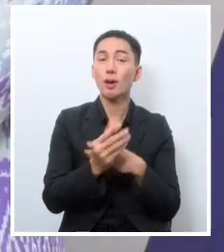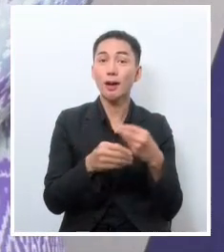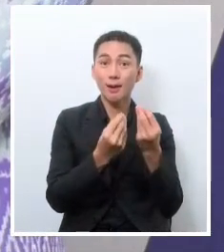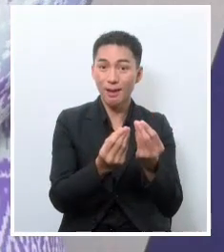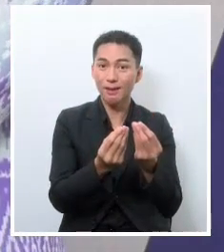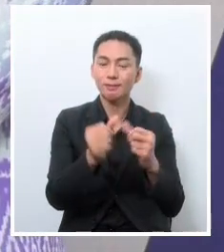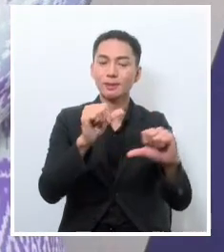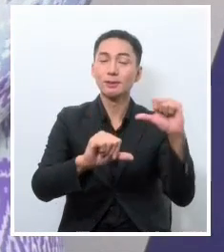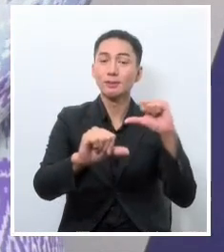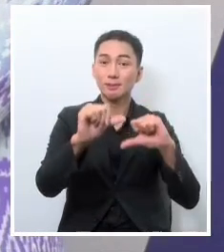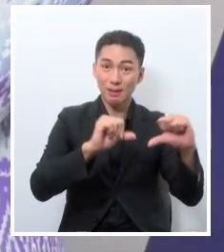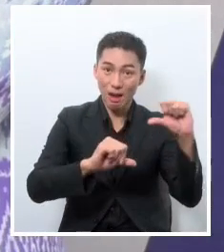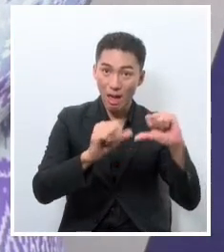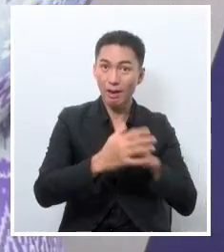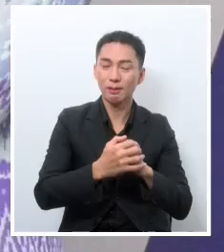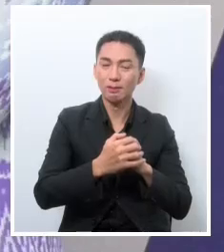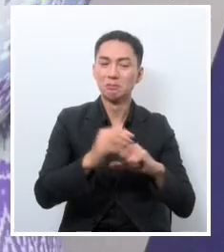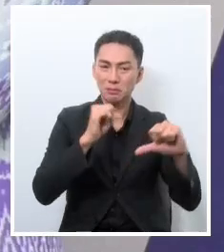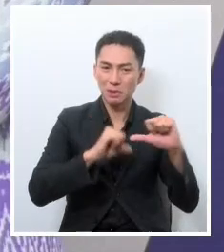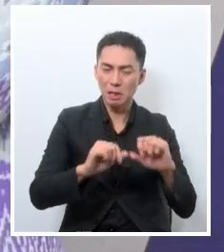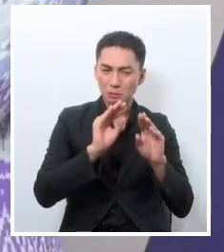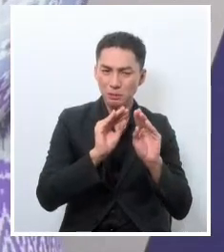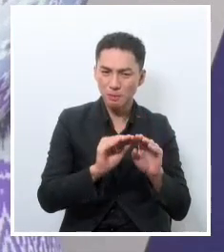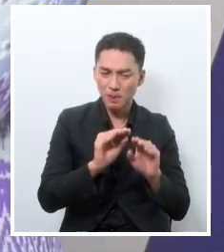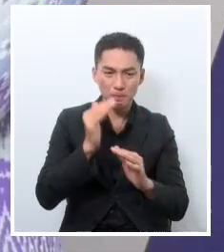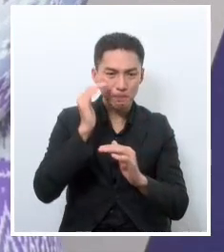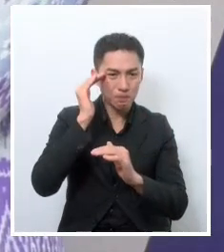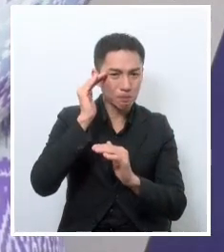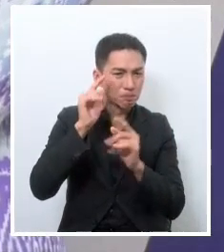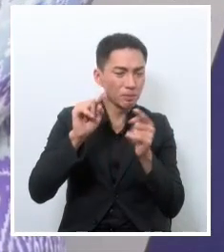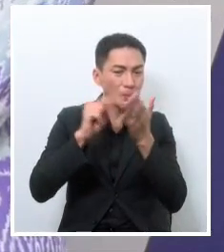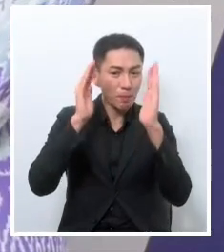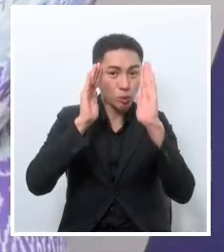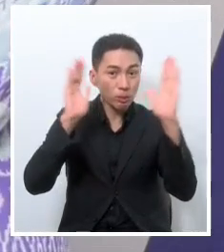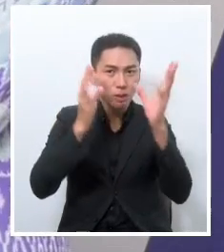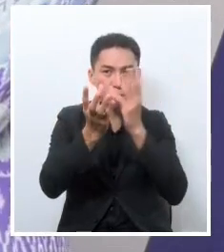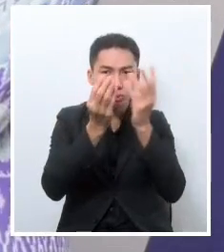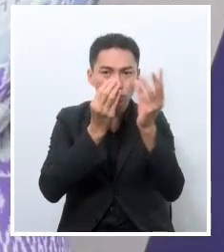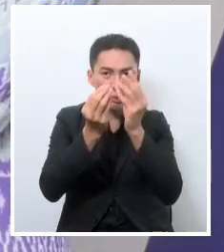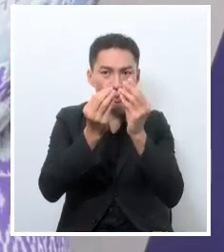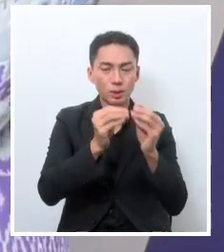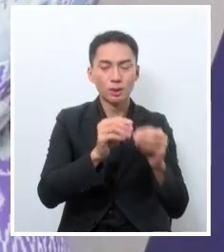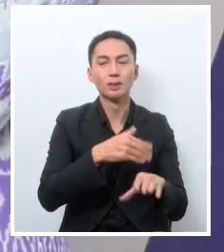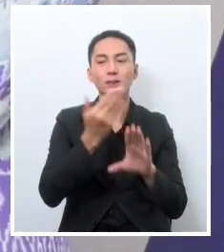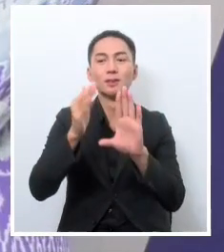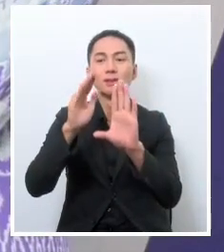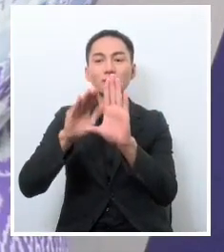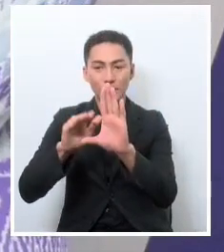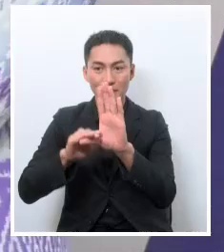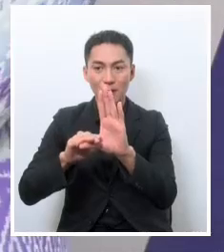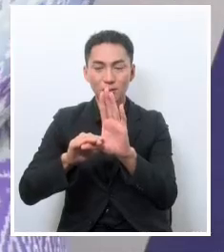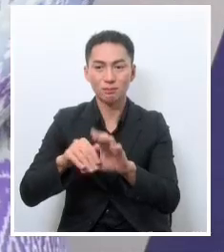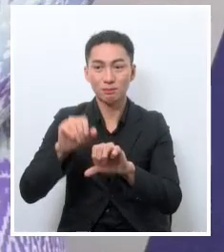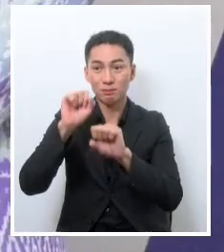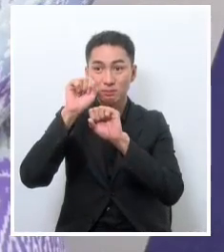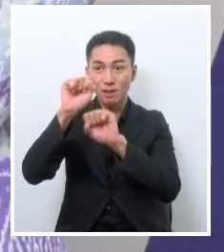แสดงจนเป็นการบ่มเพาะประสบการณ์แล้วก็ส่งเข้าออดิชั่นการแสดงโคดในครั้งนี้ตอนที่ประกาศผลออกมาทั้งผู้